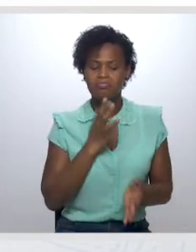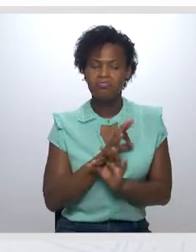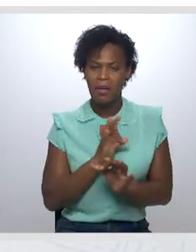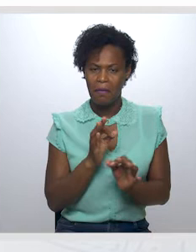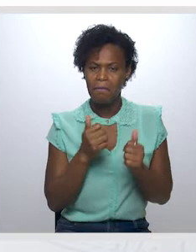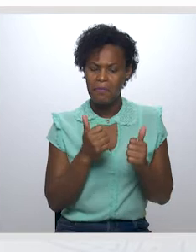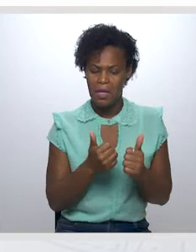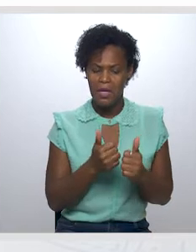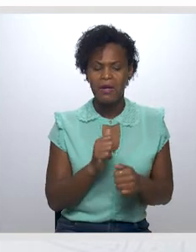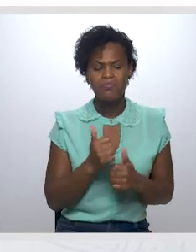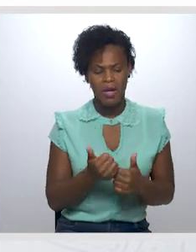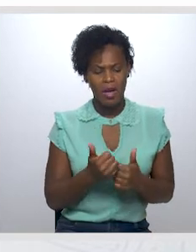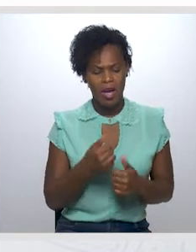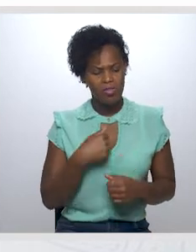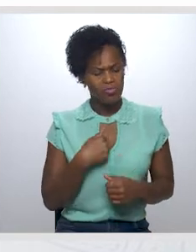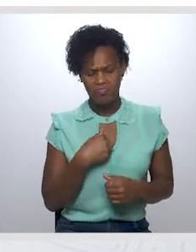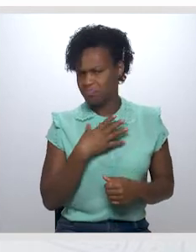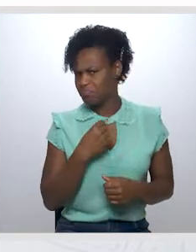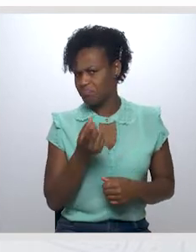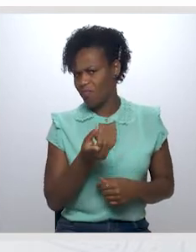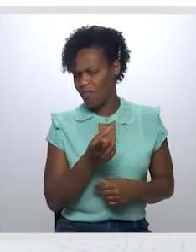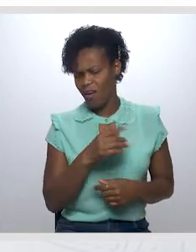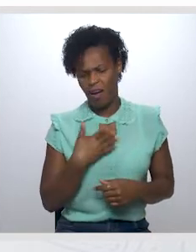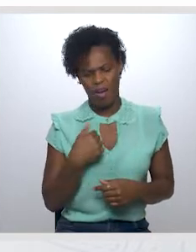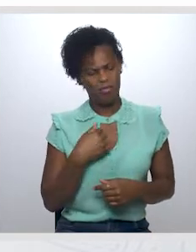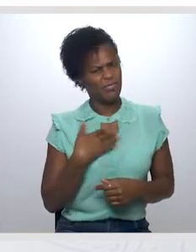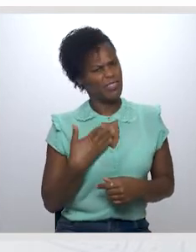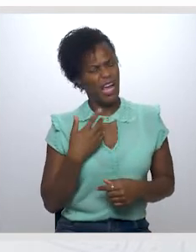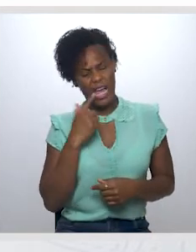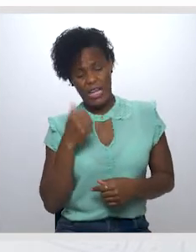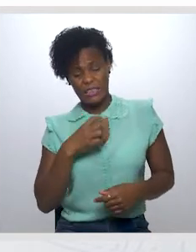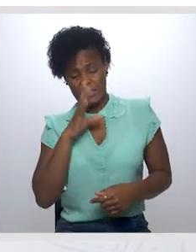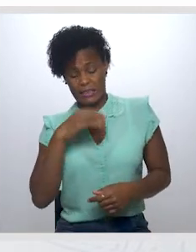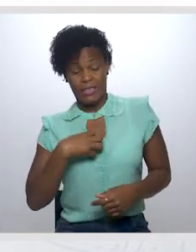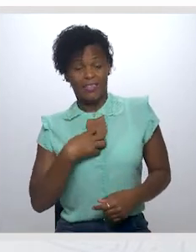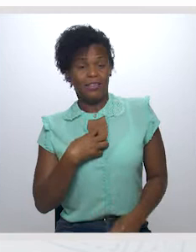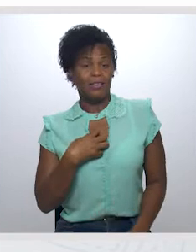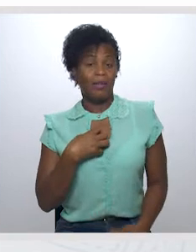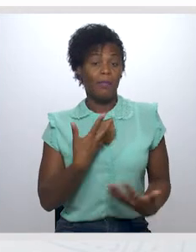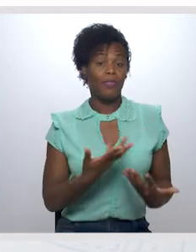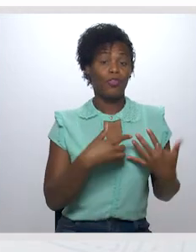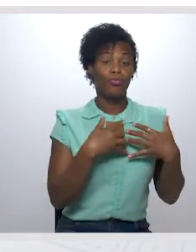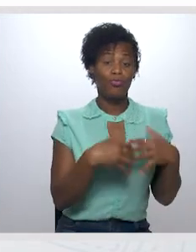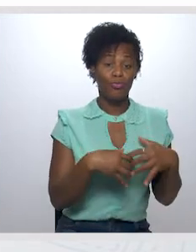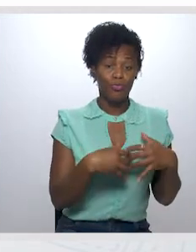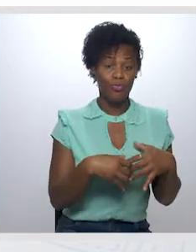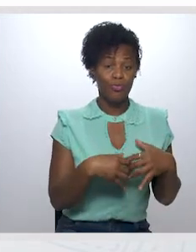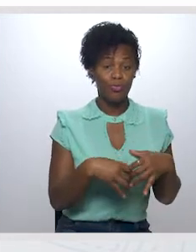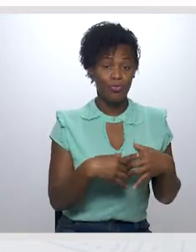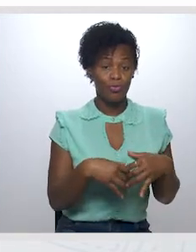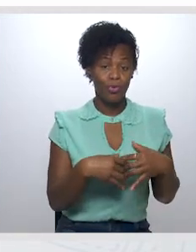Bien sûr, je ne veux pas qu'il se sente. Et pour le doute, vous avez